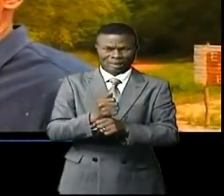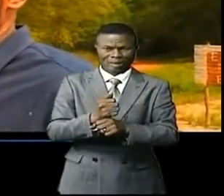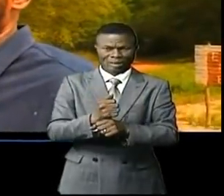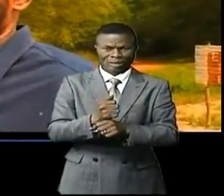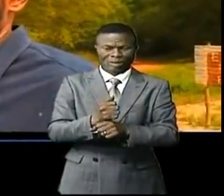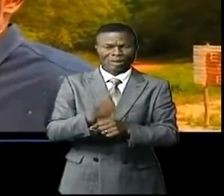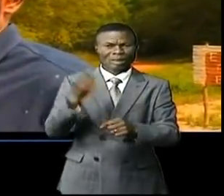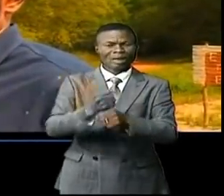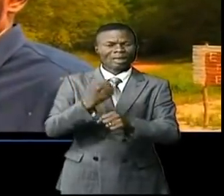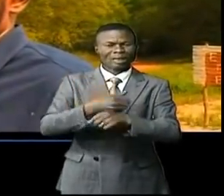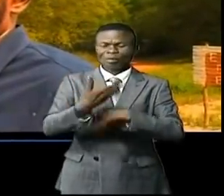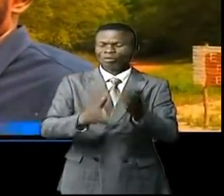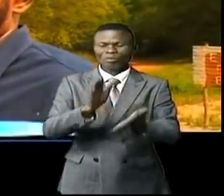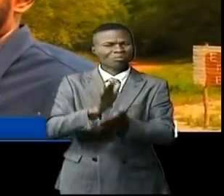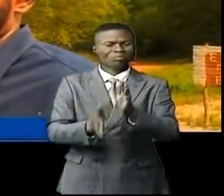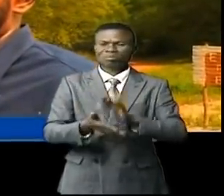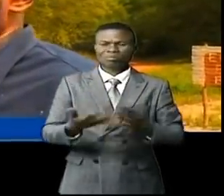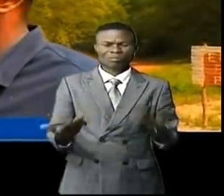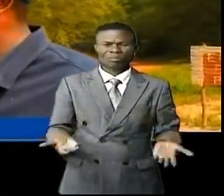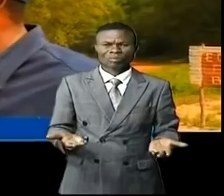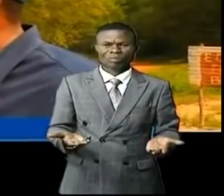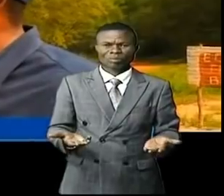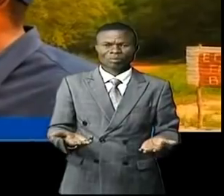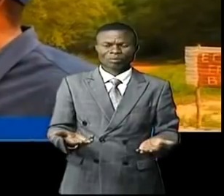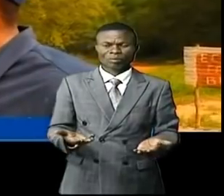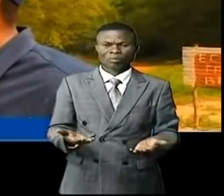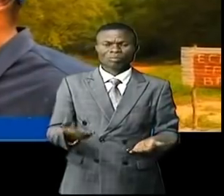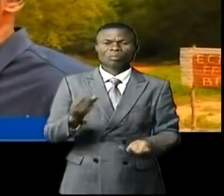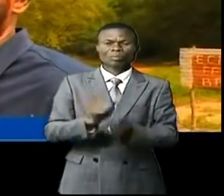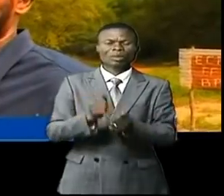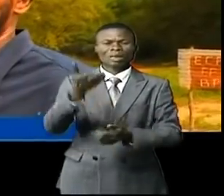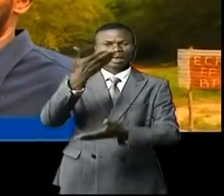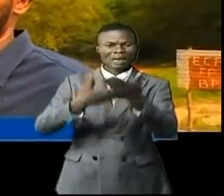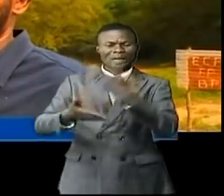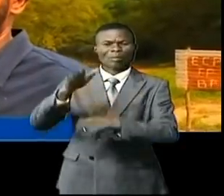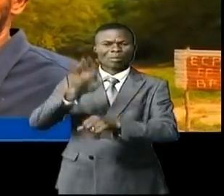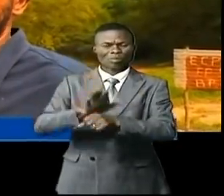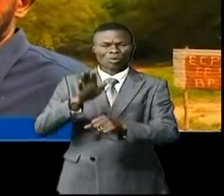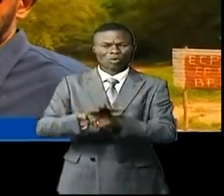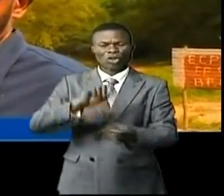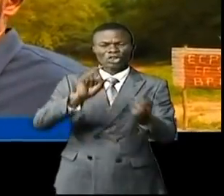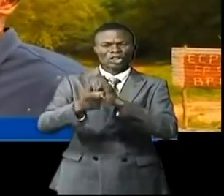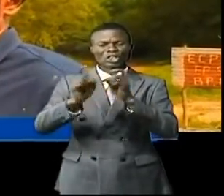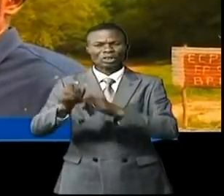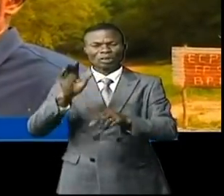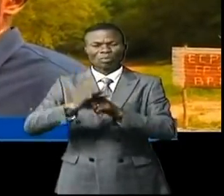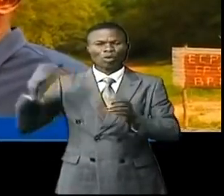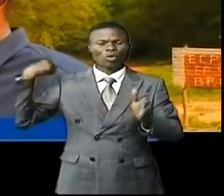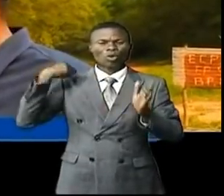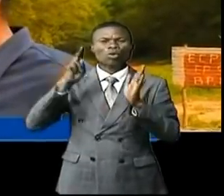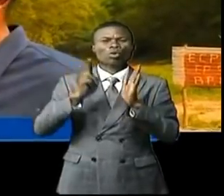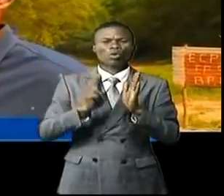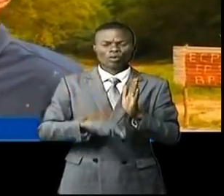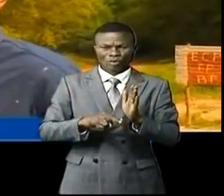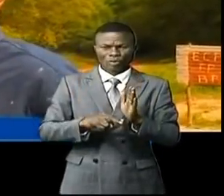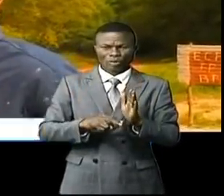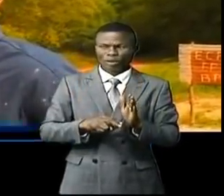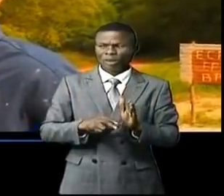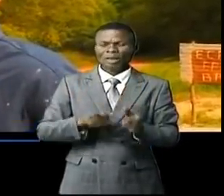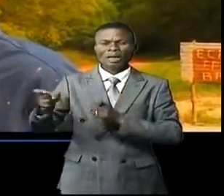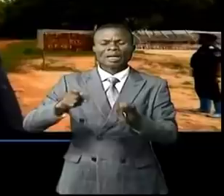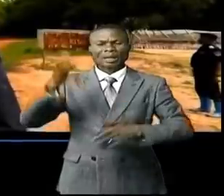Aucun service de maintenance. En dépit des successions des différents gouvernants que nous avons connus ici. L'ancien régime